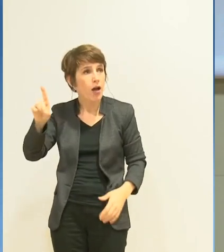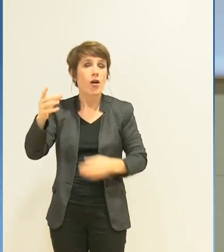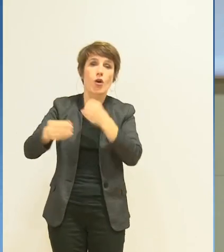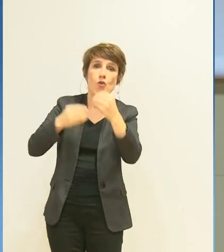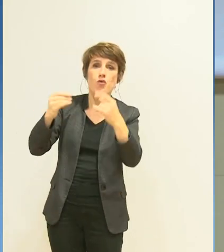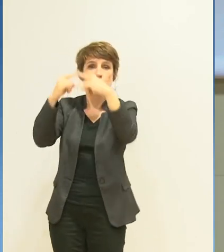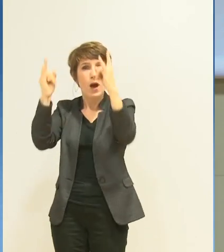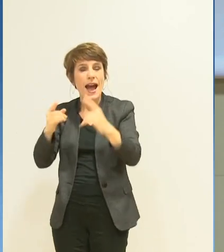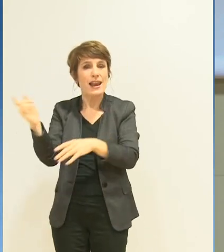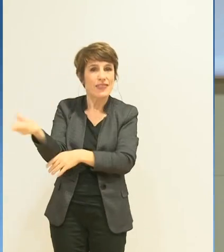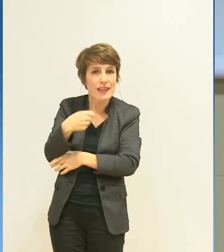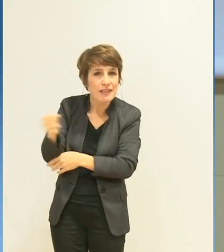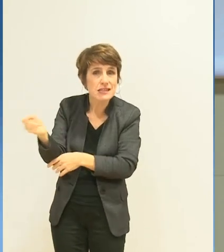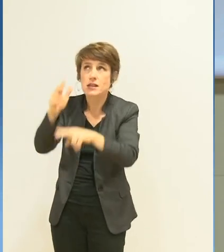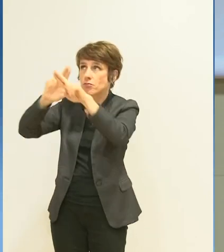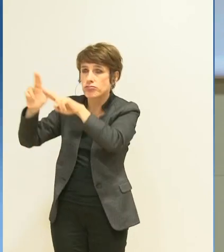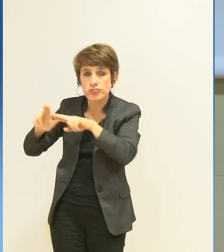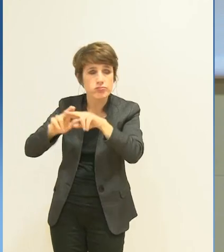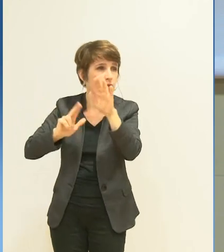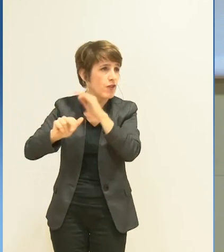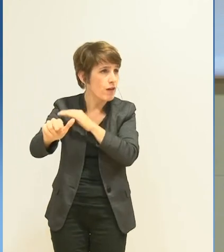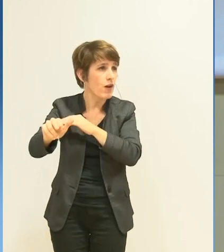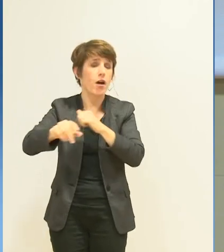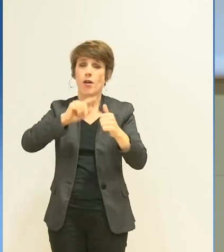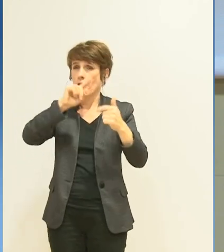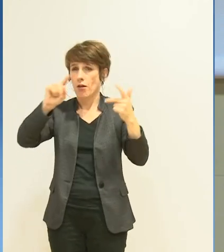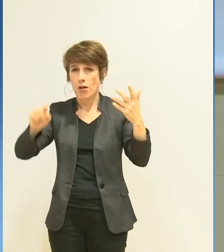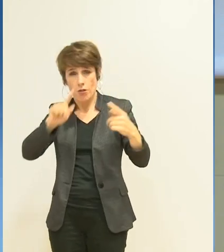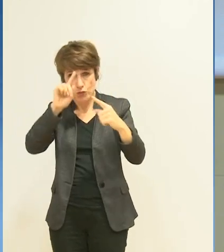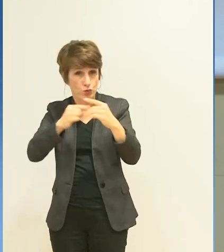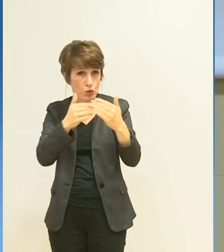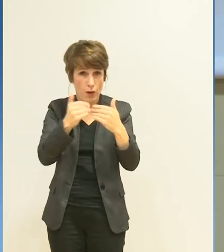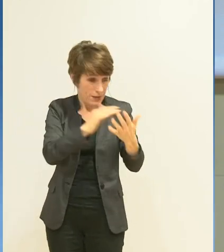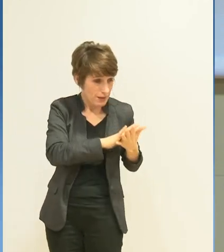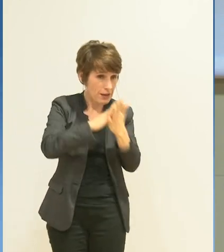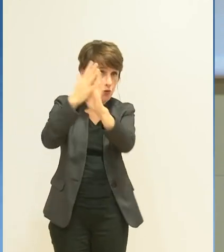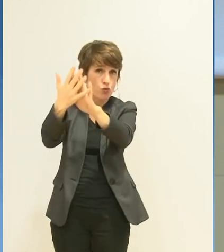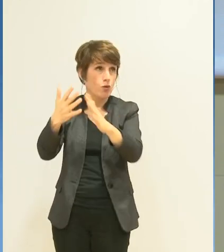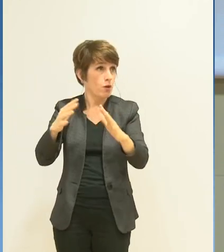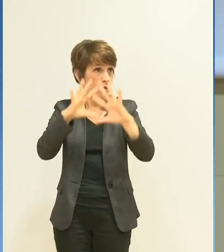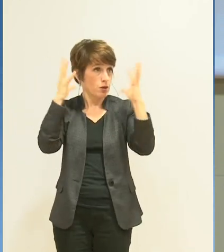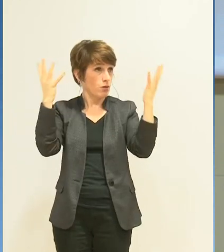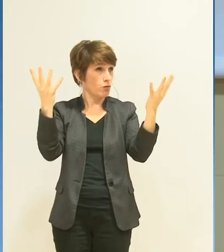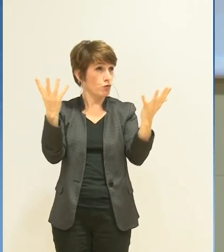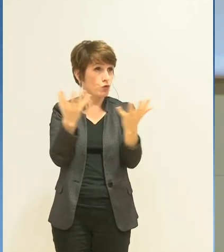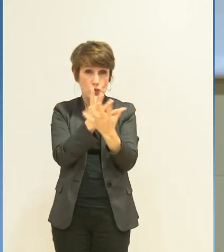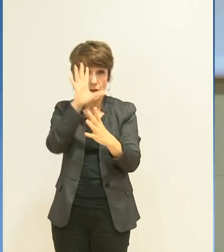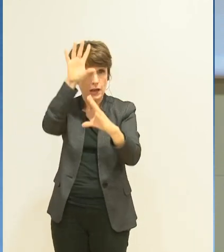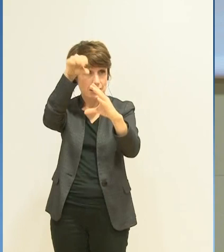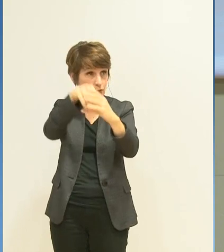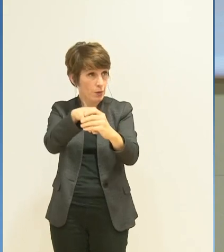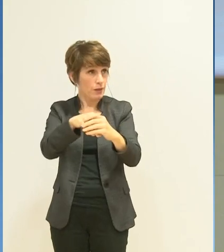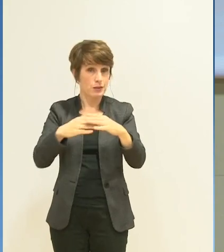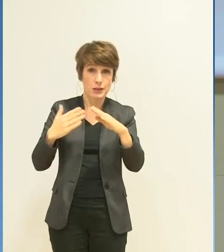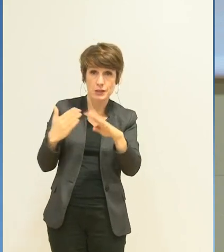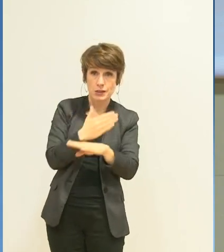des halles de tennis tout cela dans l'accompagnement à l'évolution des métiers tout cela je crois fait partie d'un